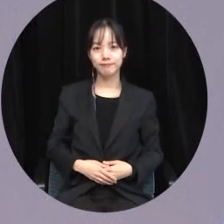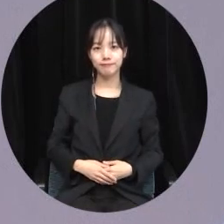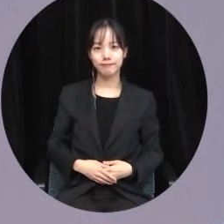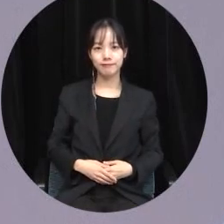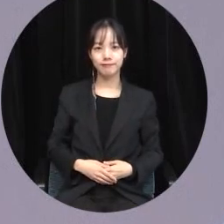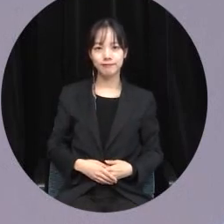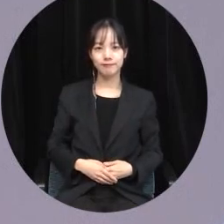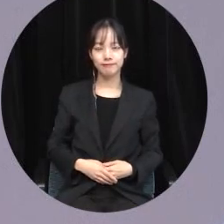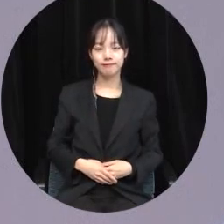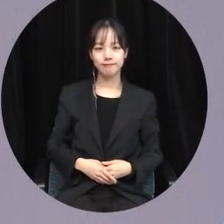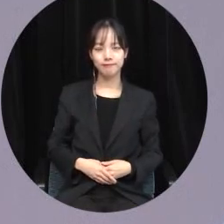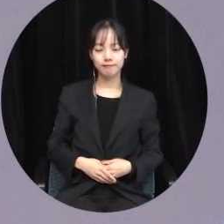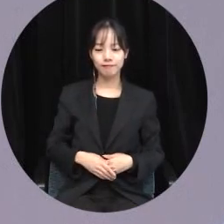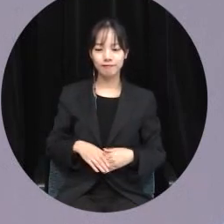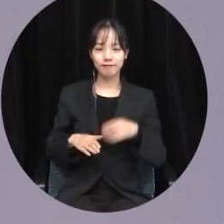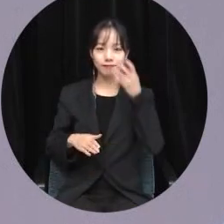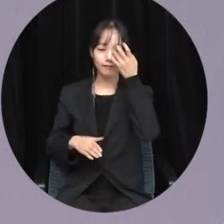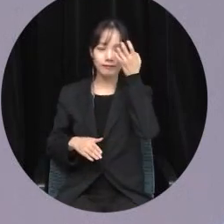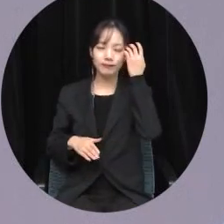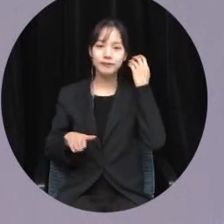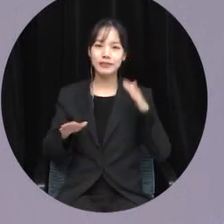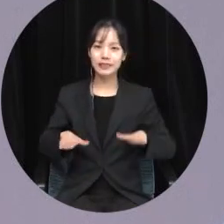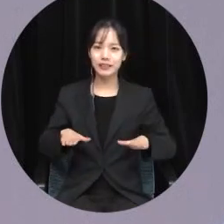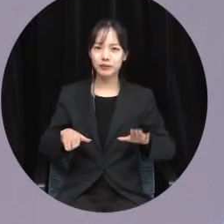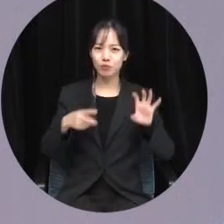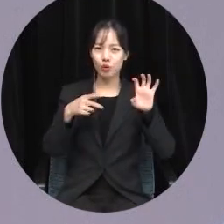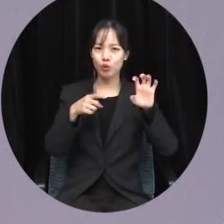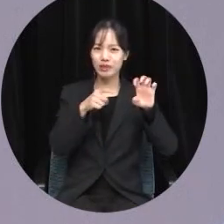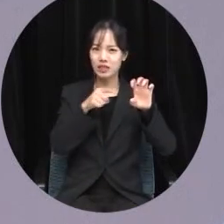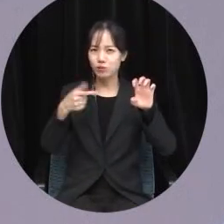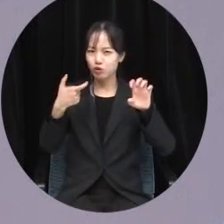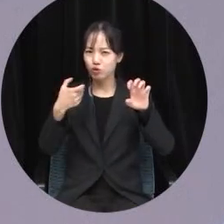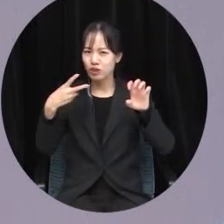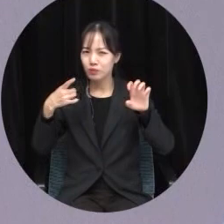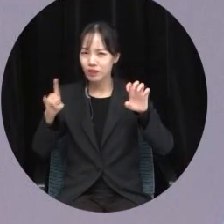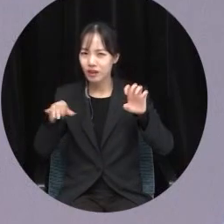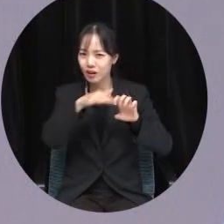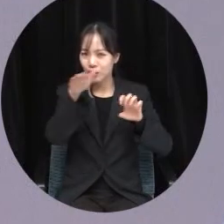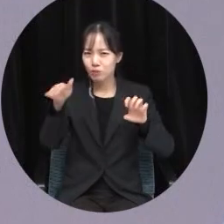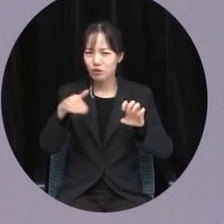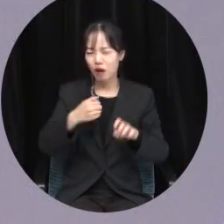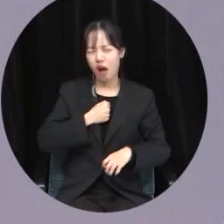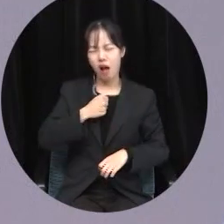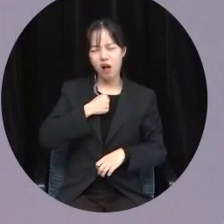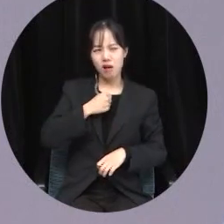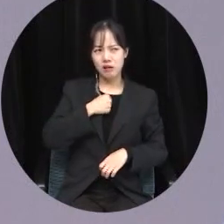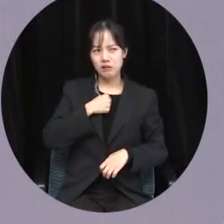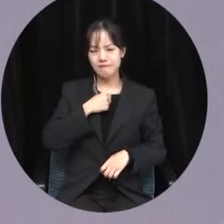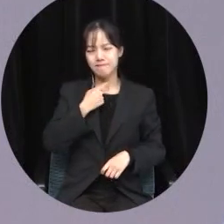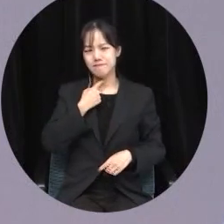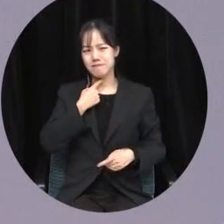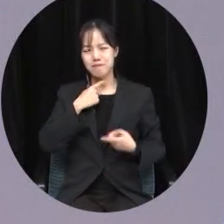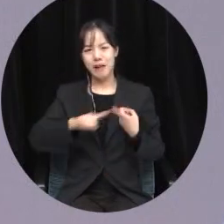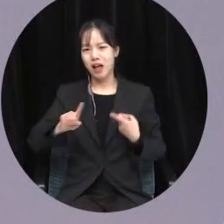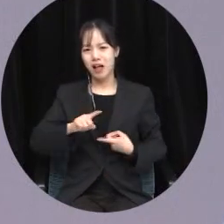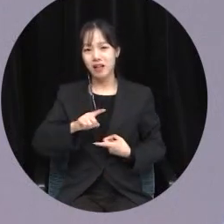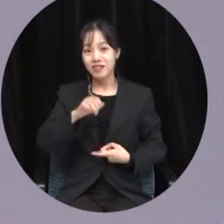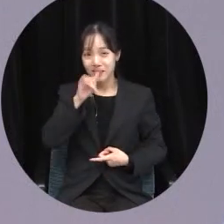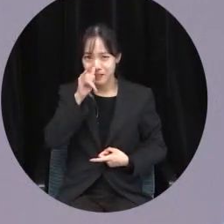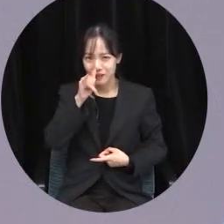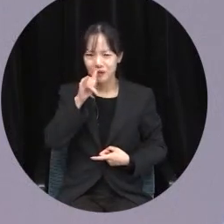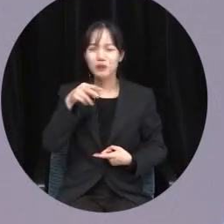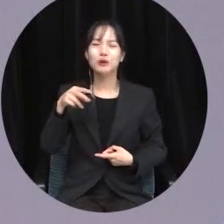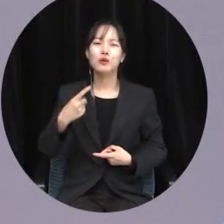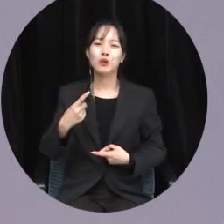우리 기성세대가 좀 답답한 부분이 있다 하더라도 미래 세대의 또